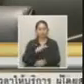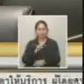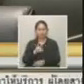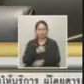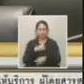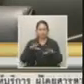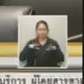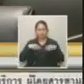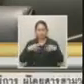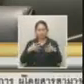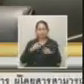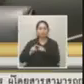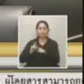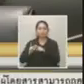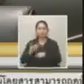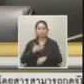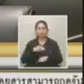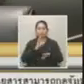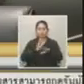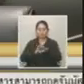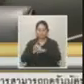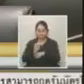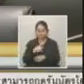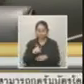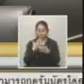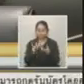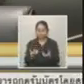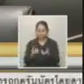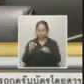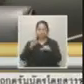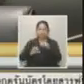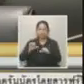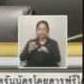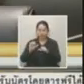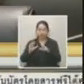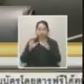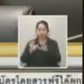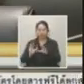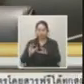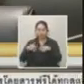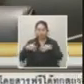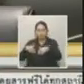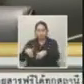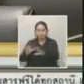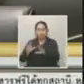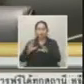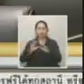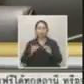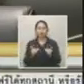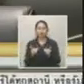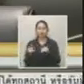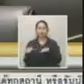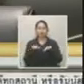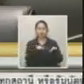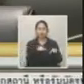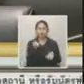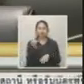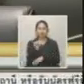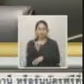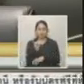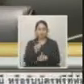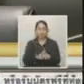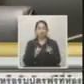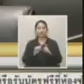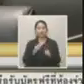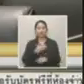จมาขอเวลา6 เดือนเพื่อจะเคลียร์สต็อกหรือมาตรการต่างๆที่ยังไม่พร้อมแต่ระหว่างนี้